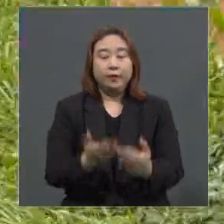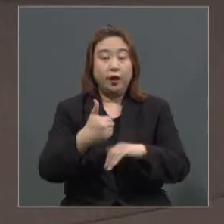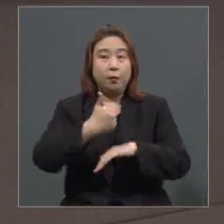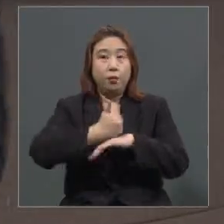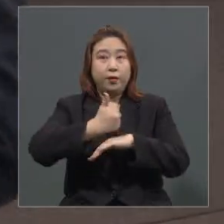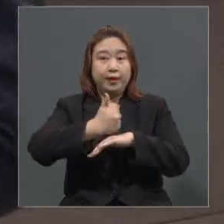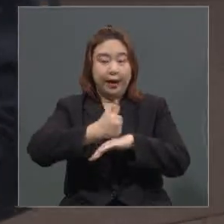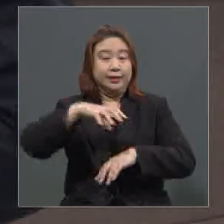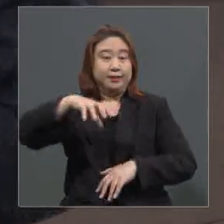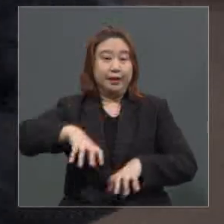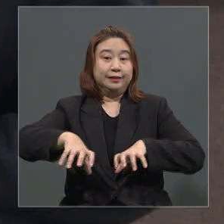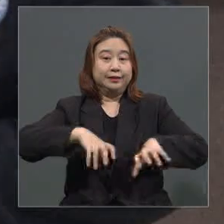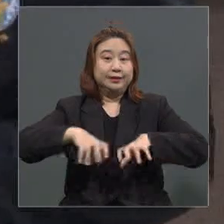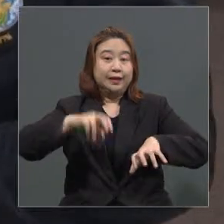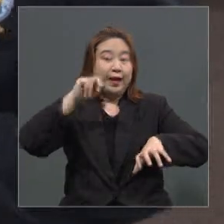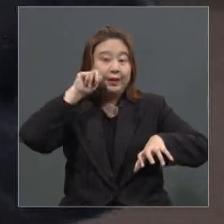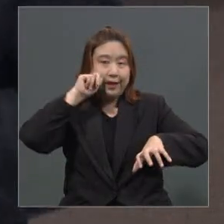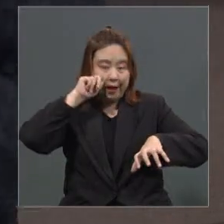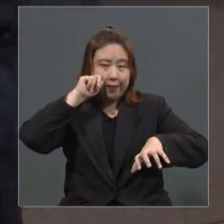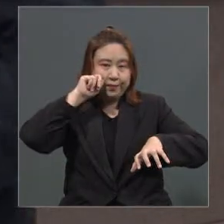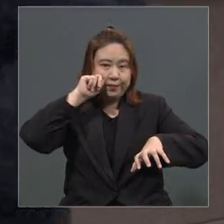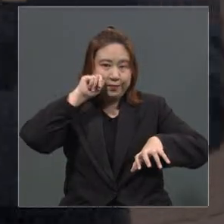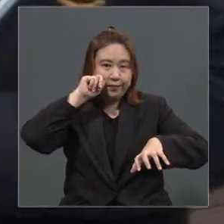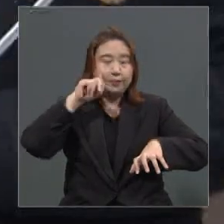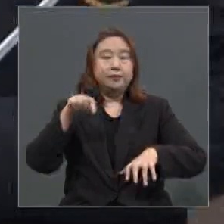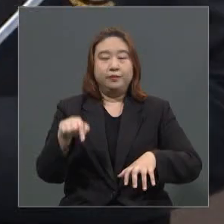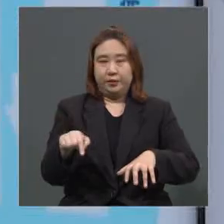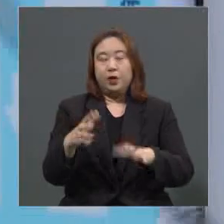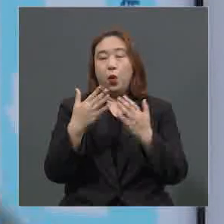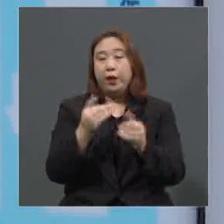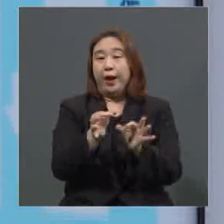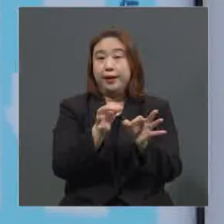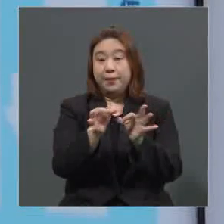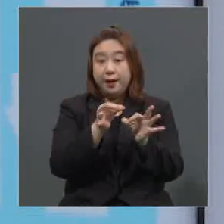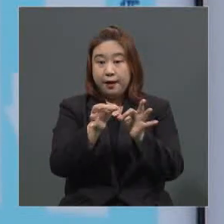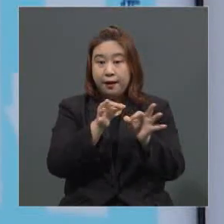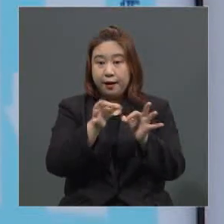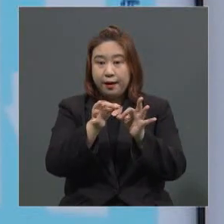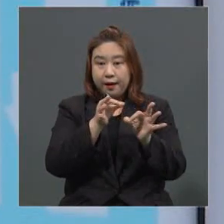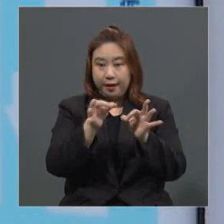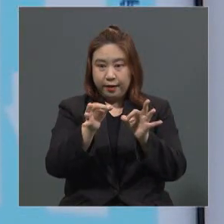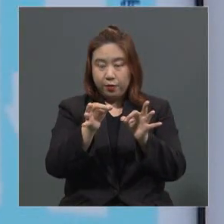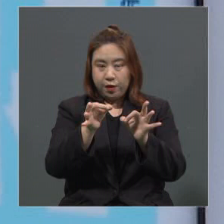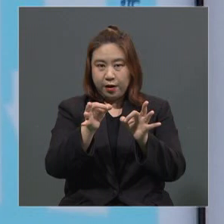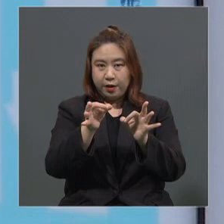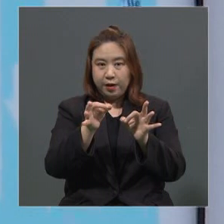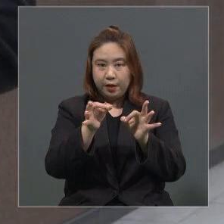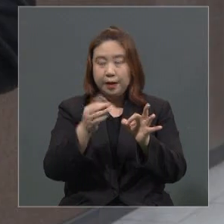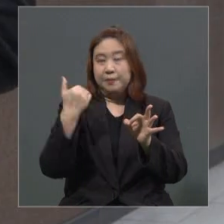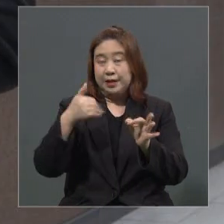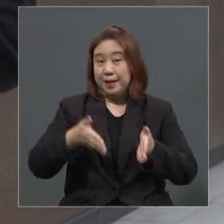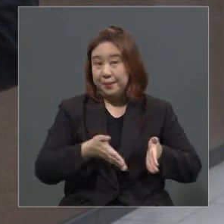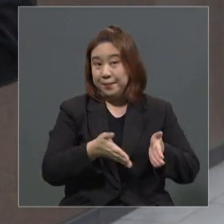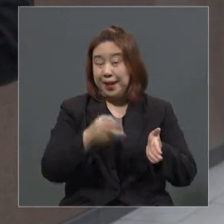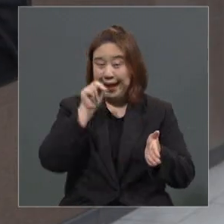ยการสำนักบริหารจัดการน้ำและอุทกวิทยาของกรมชลประทานก็มาอธิบายเพิ่มเติมนะคะย้ำว่าอีกหนึ่งลุ่มน้ำที่ต้อง